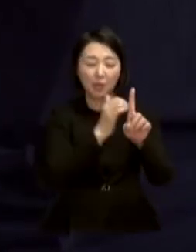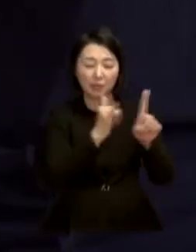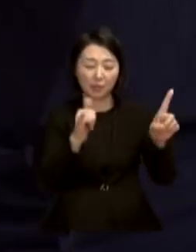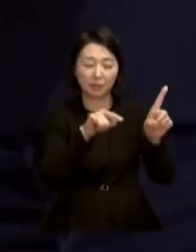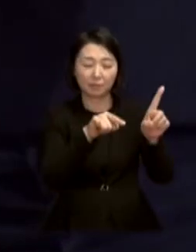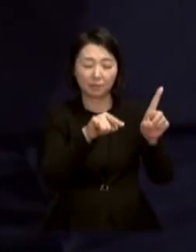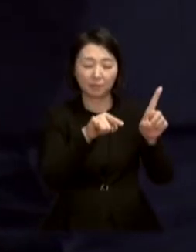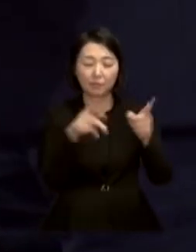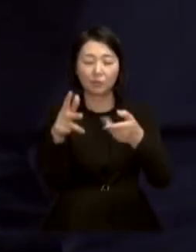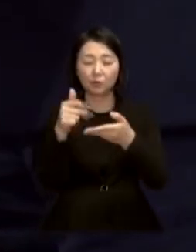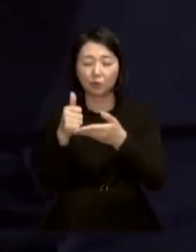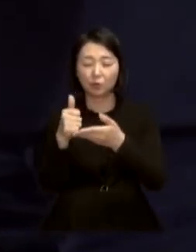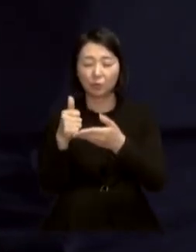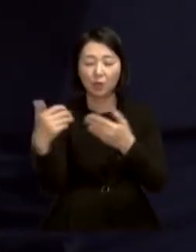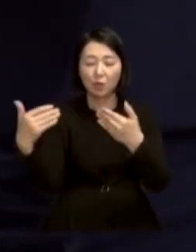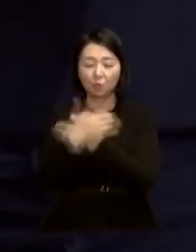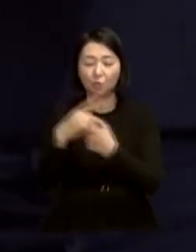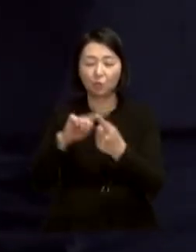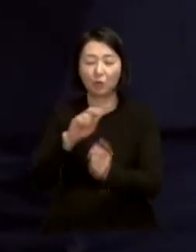돌아오기를 기대하시는 하나님,